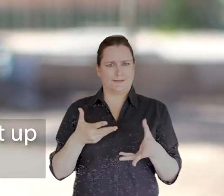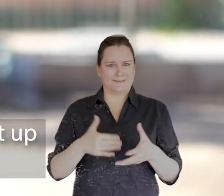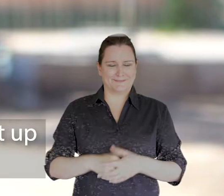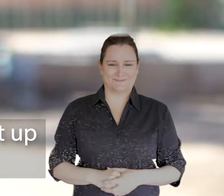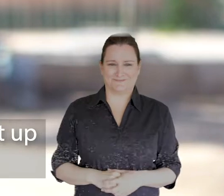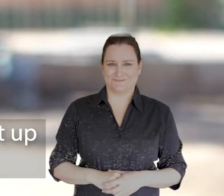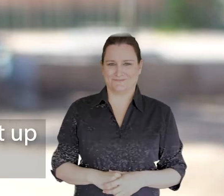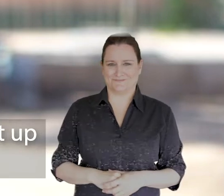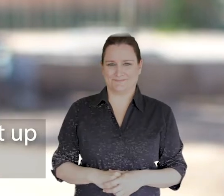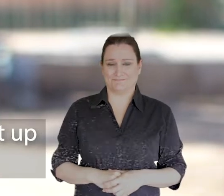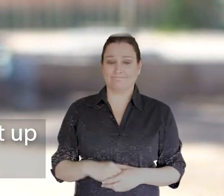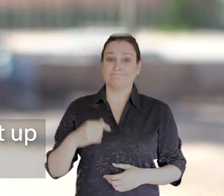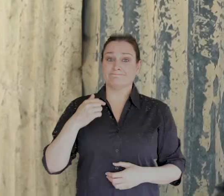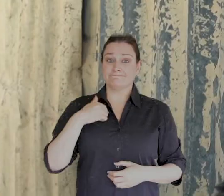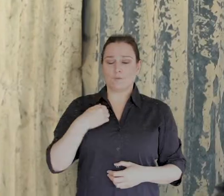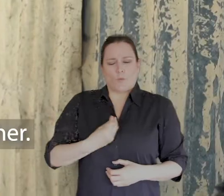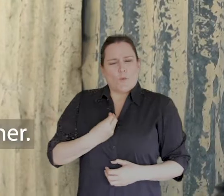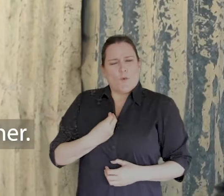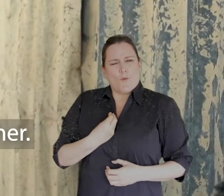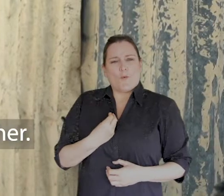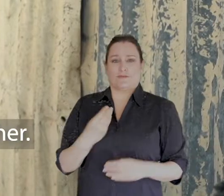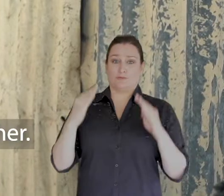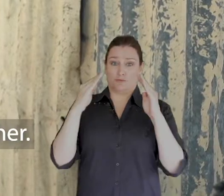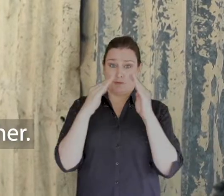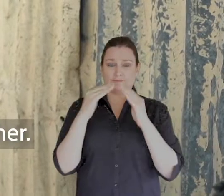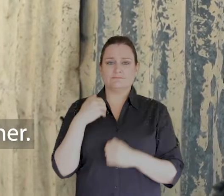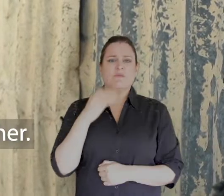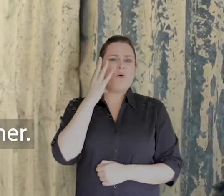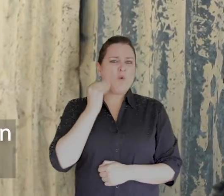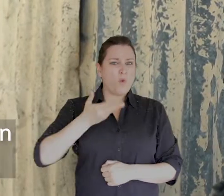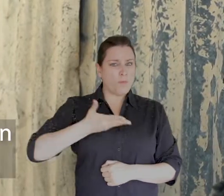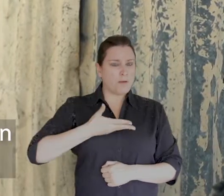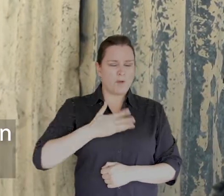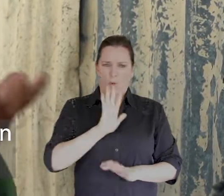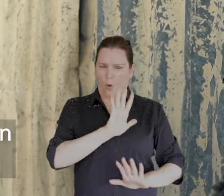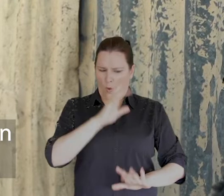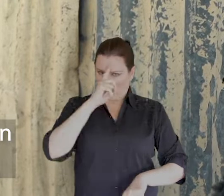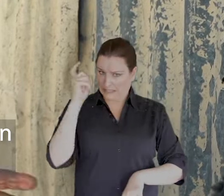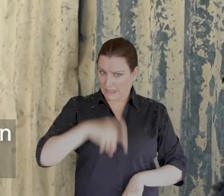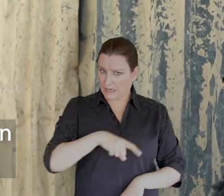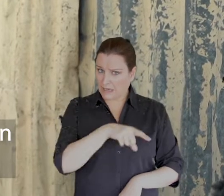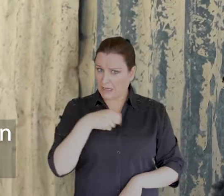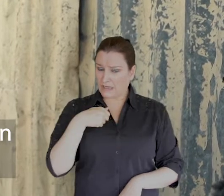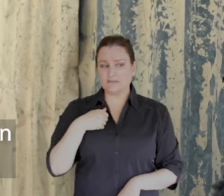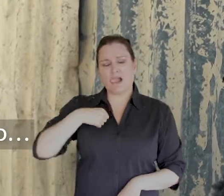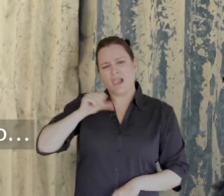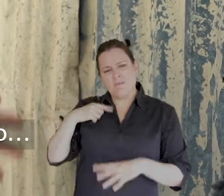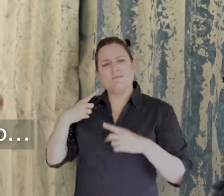op en hy vraag, wat is jou naam? Oba was dat streng op haar gewees. Sans kan ons ook nie uitgaan nie, soos jong